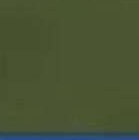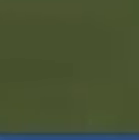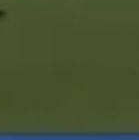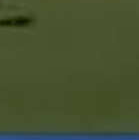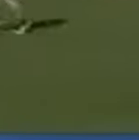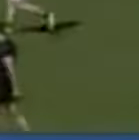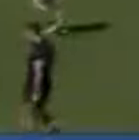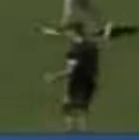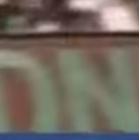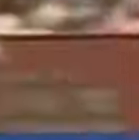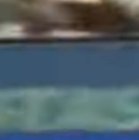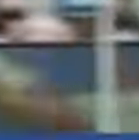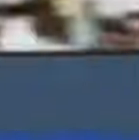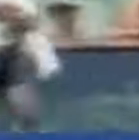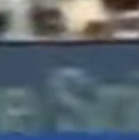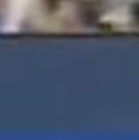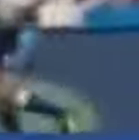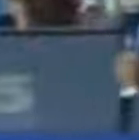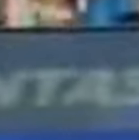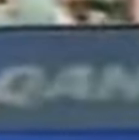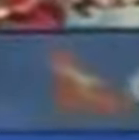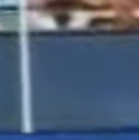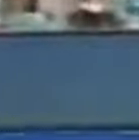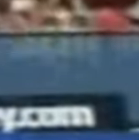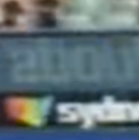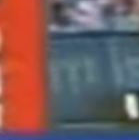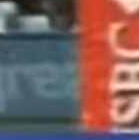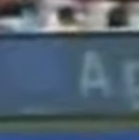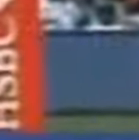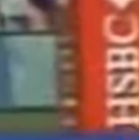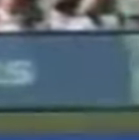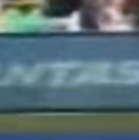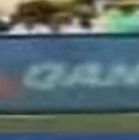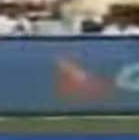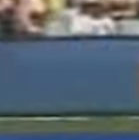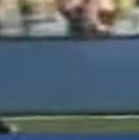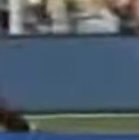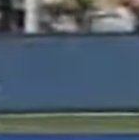straight through a big hole. He makes it a double under the horns.